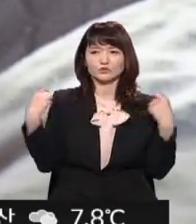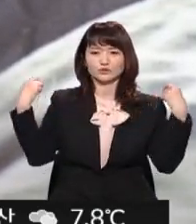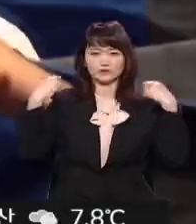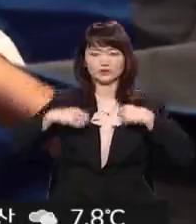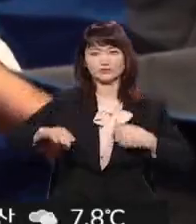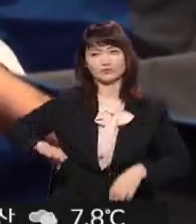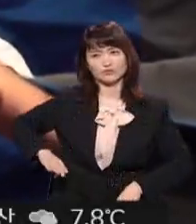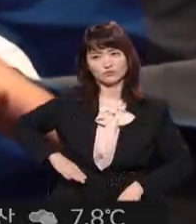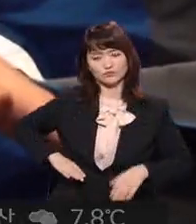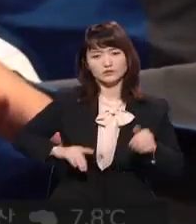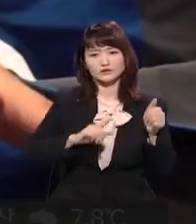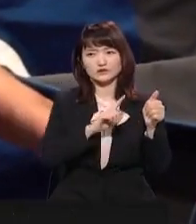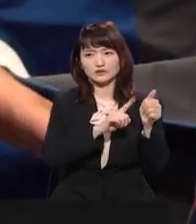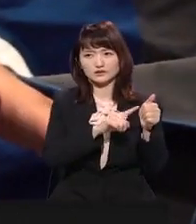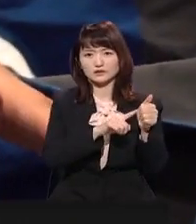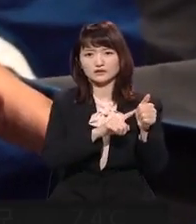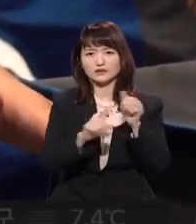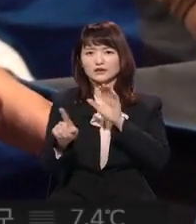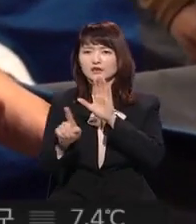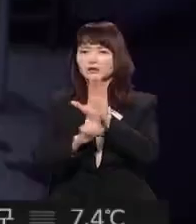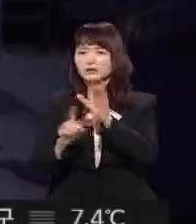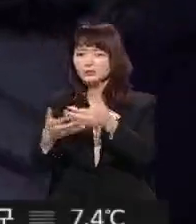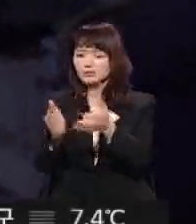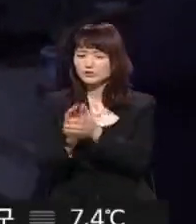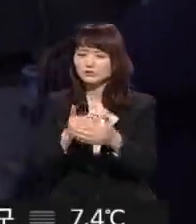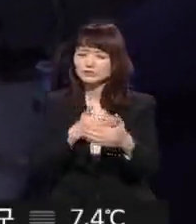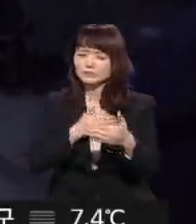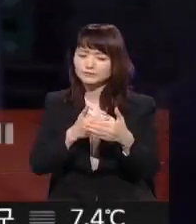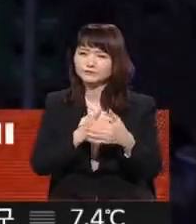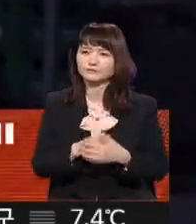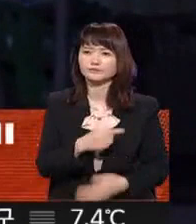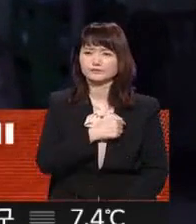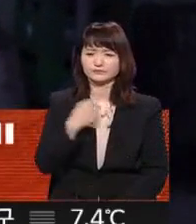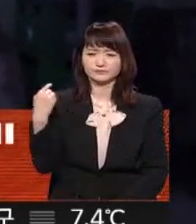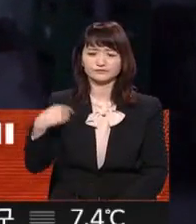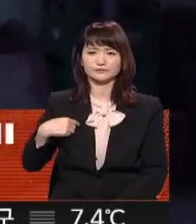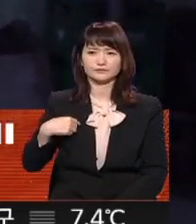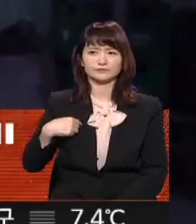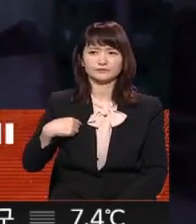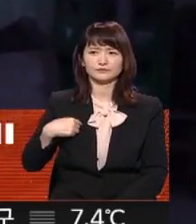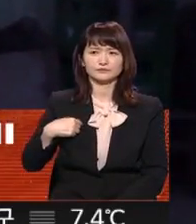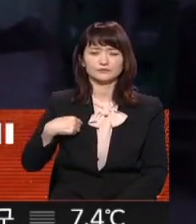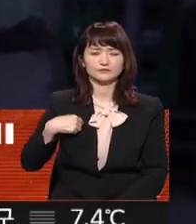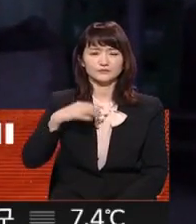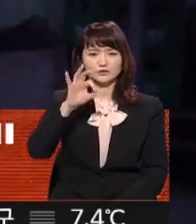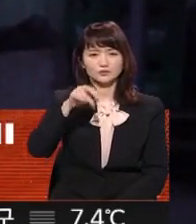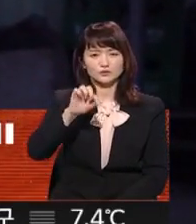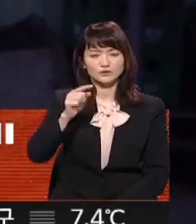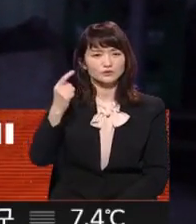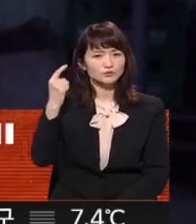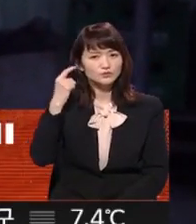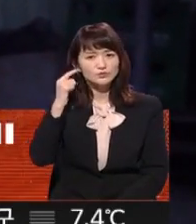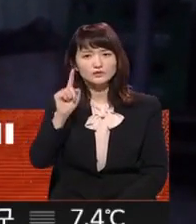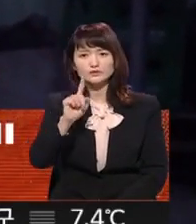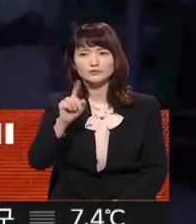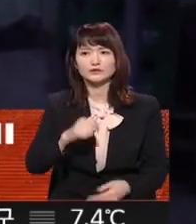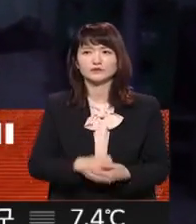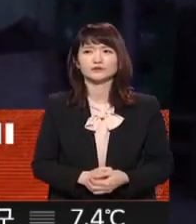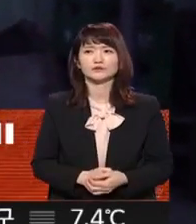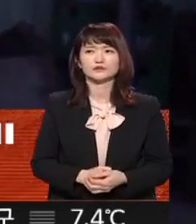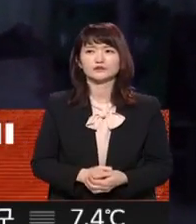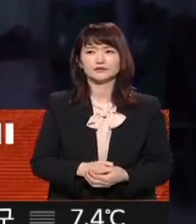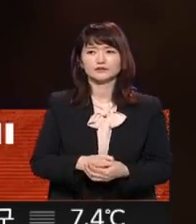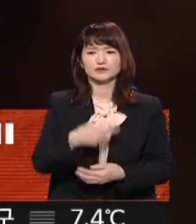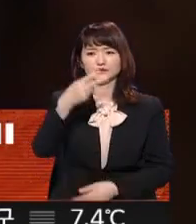광고계에서도 굉장히 긴장하고 있는 상황입니다 여기에 더해서 중국에서도 uic 소식이 연일 화제입니다 중국에서도 유한씨가 나온